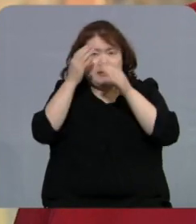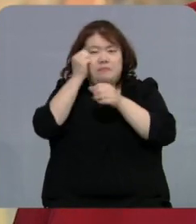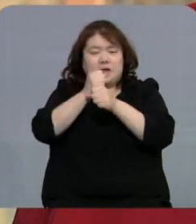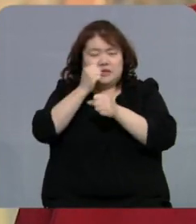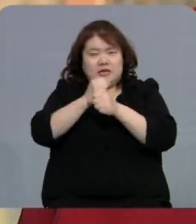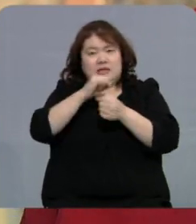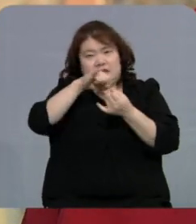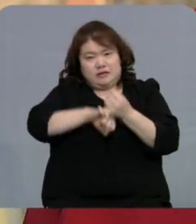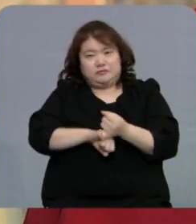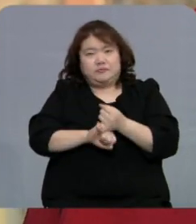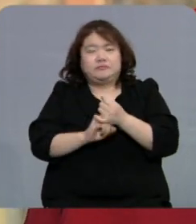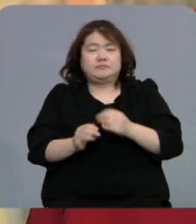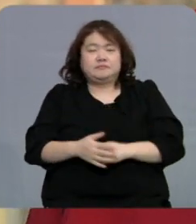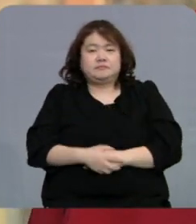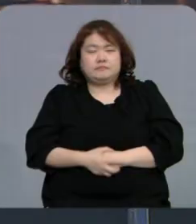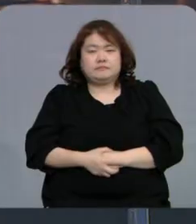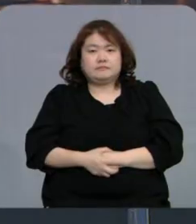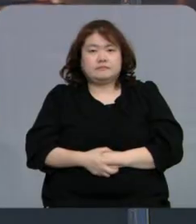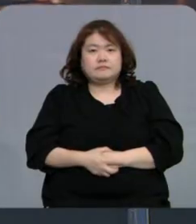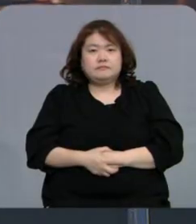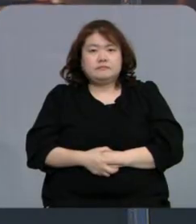약속을 드립니다.